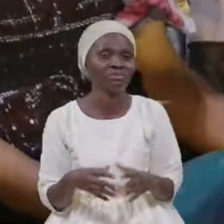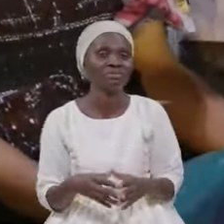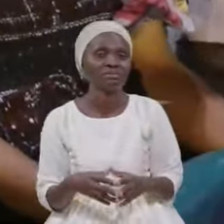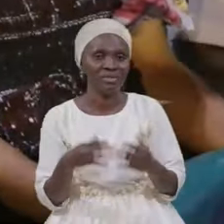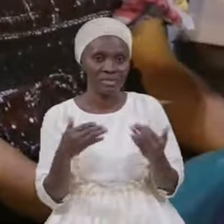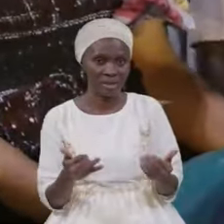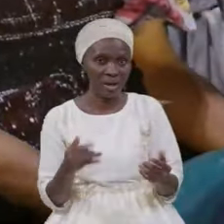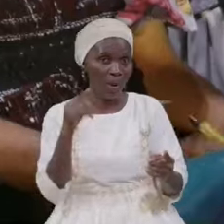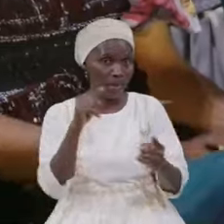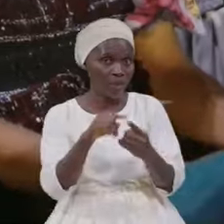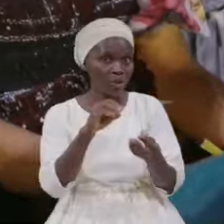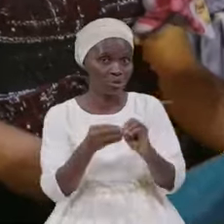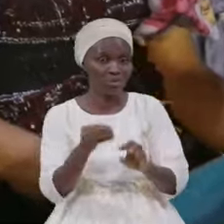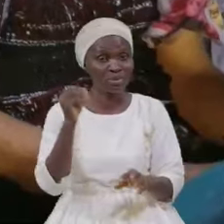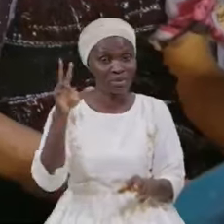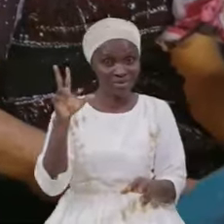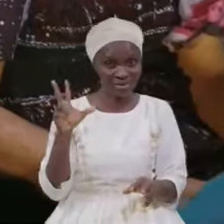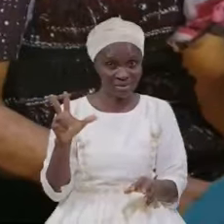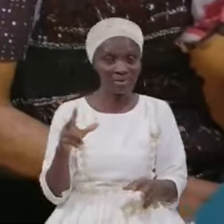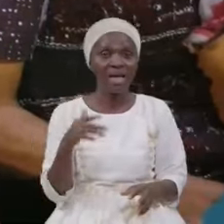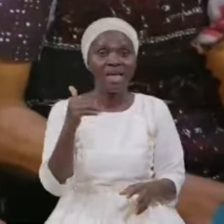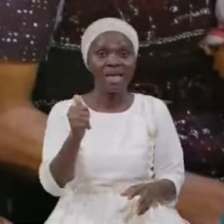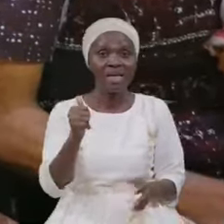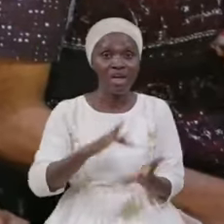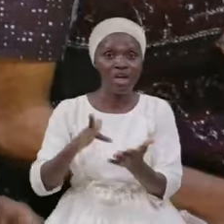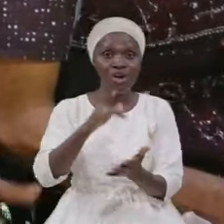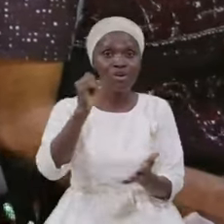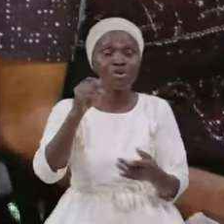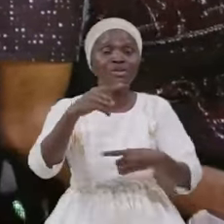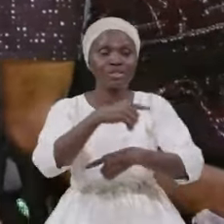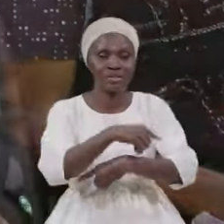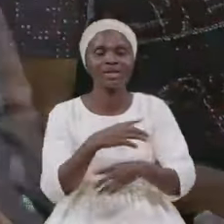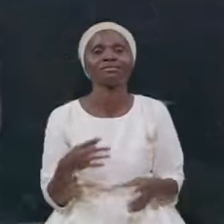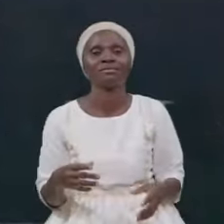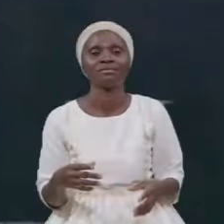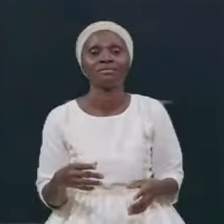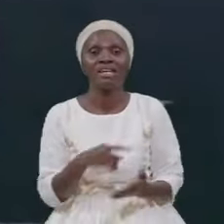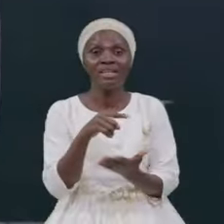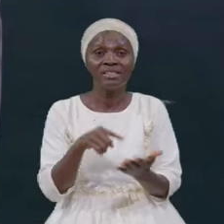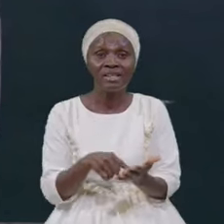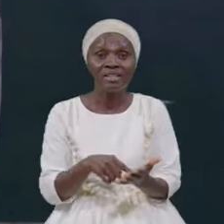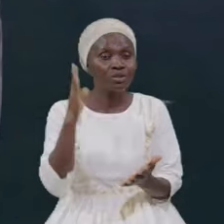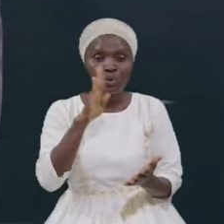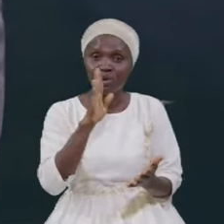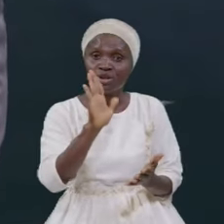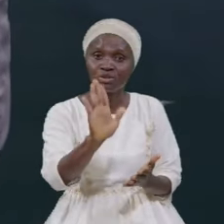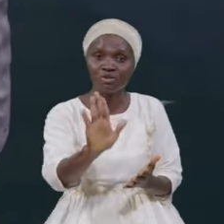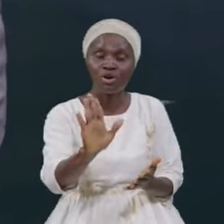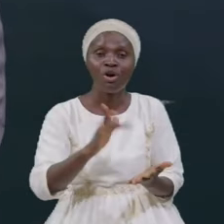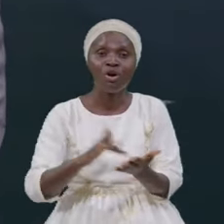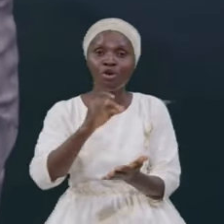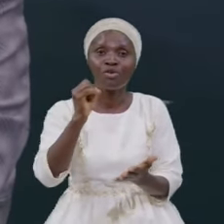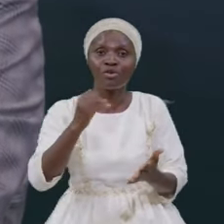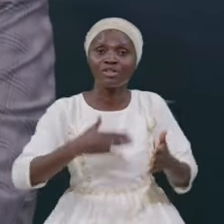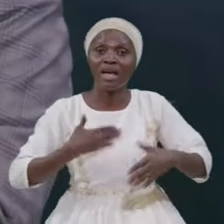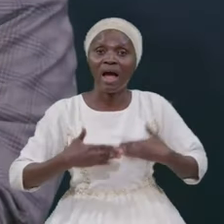Le jour glorieux. Ce sera ton jour glorieux. J'ai dit, aujourd'hui sera ton jour heureux. Et aujourd'hui